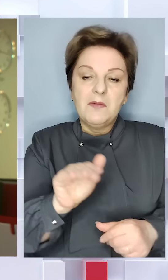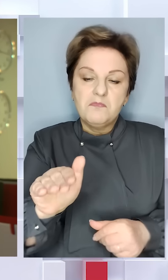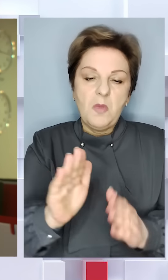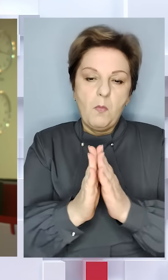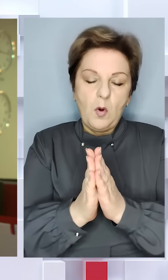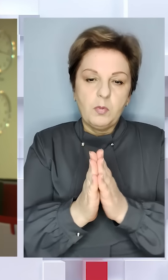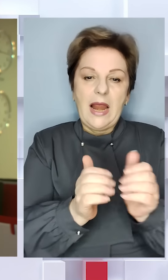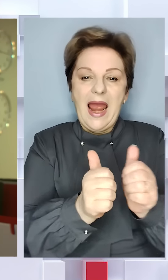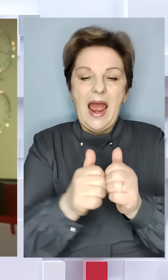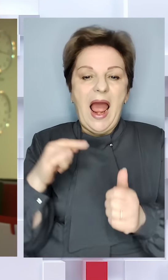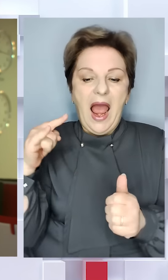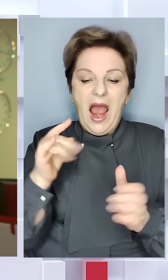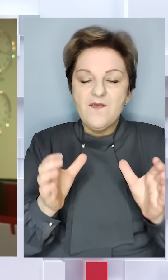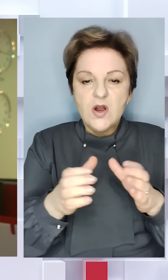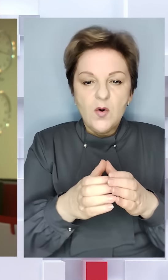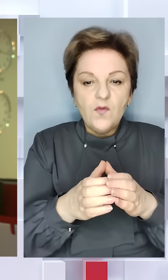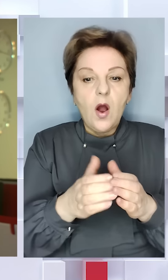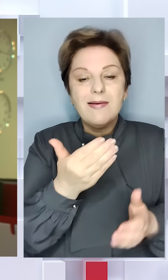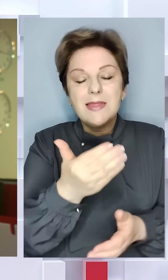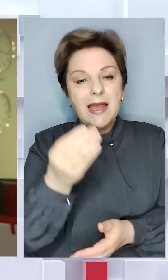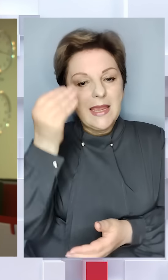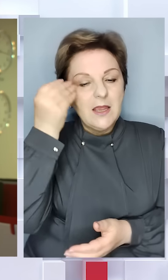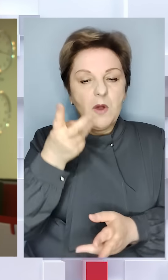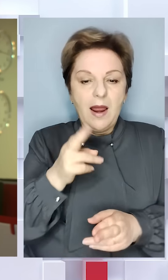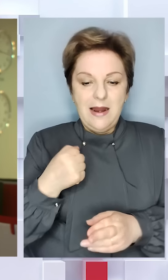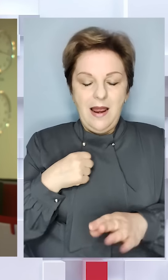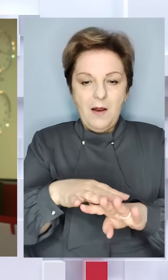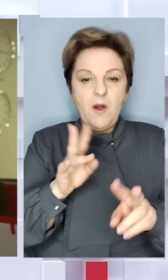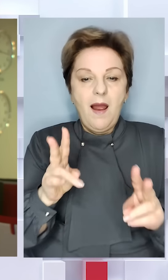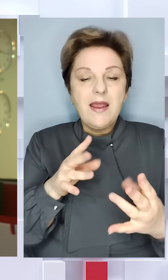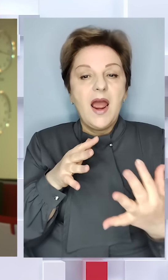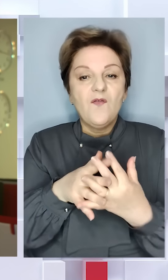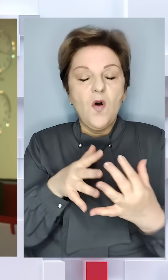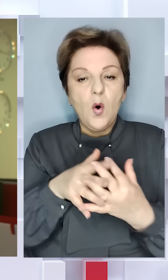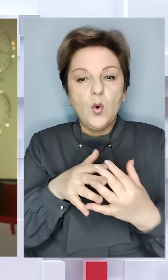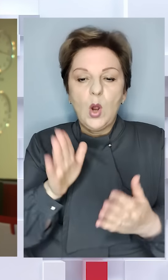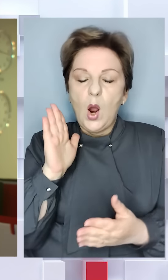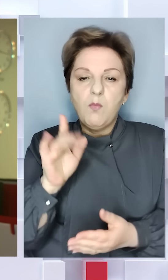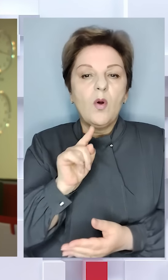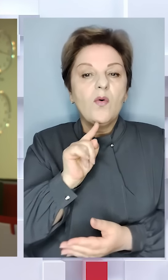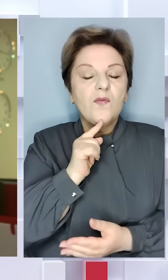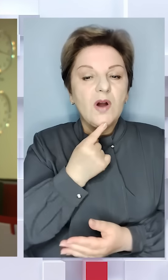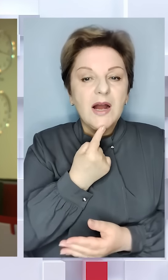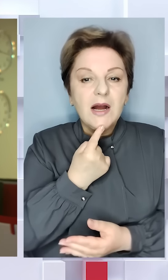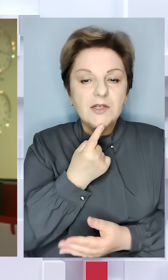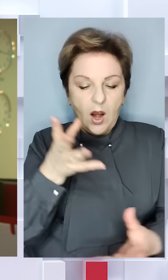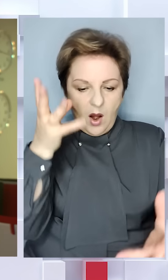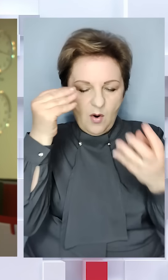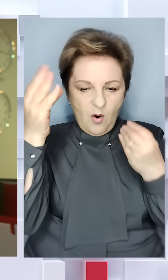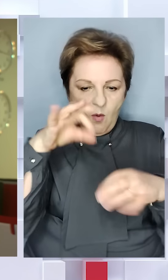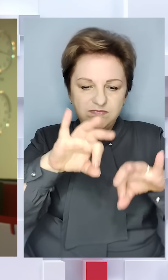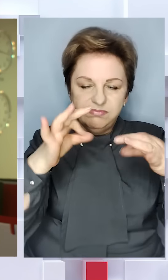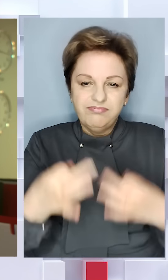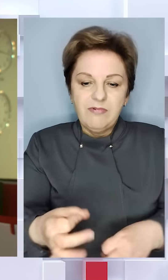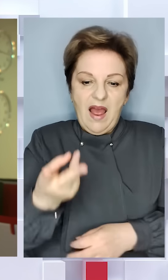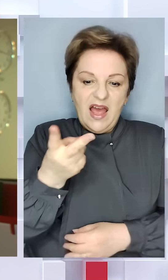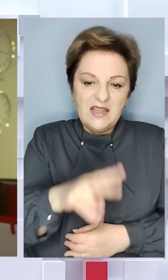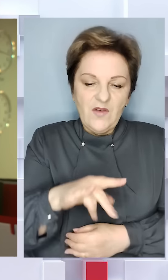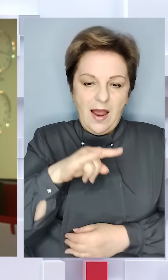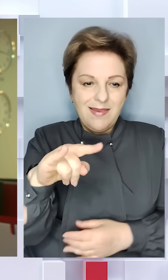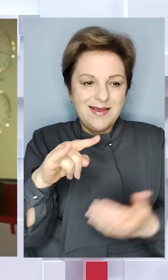по авіакоаліції, бо на їхню думку для армії, яка воює, буде важко опановувати одразу два